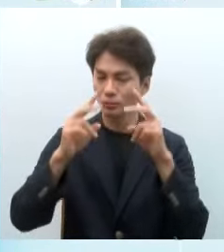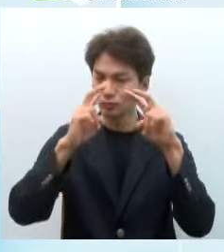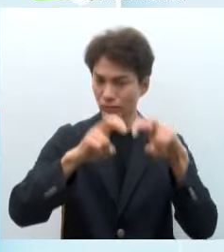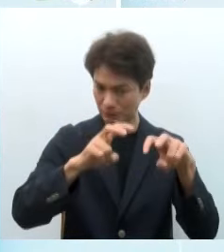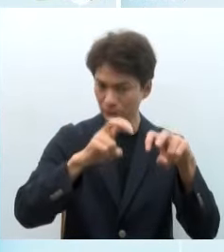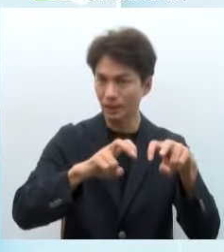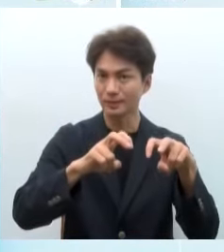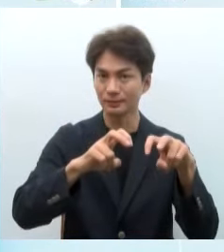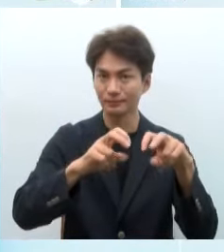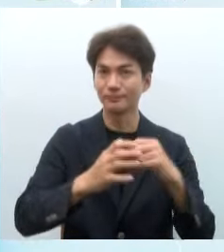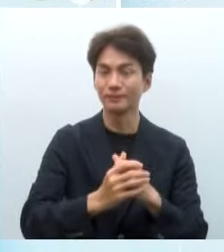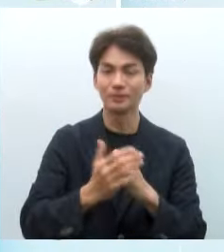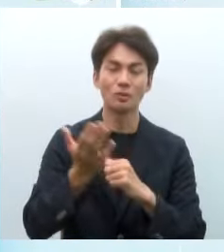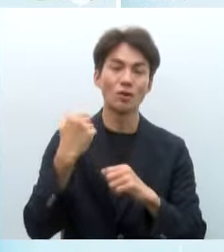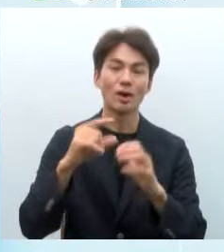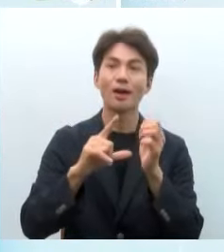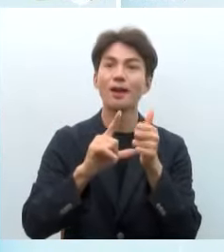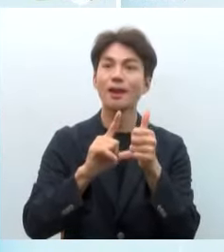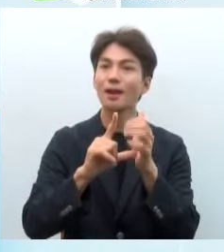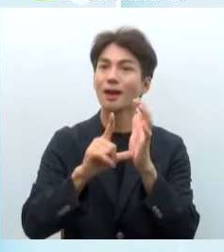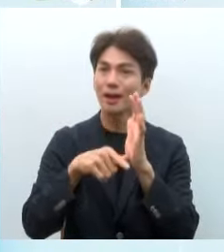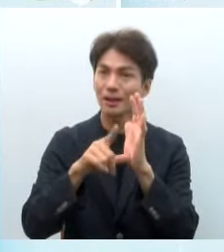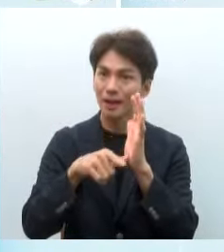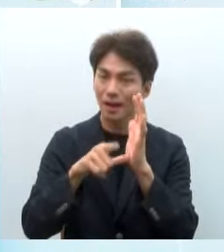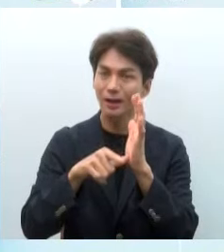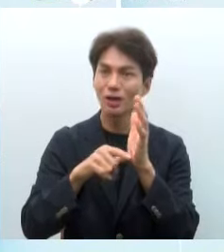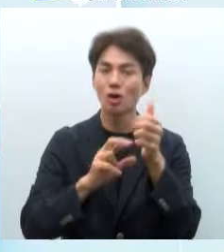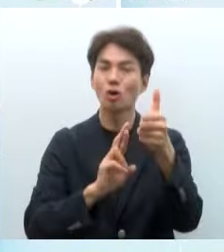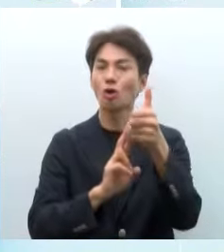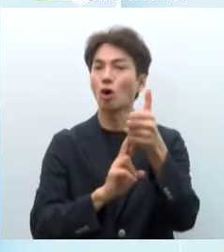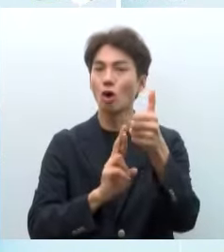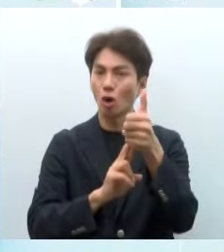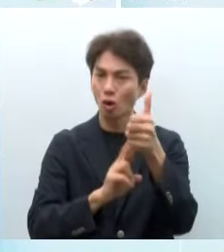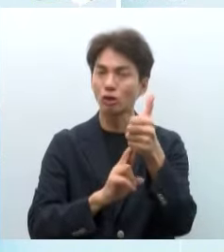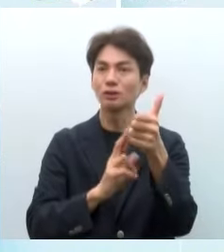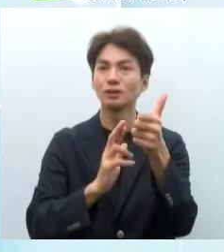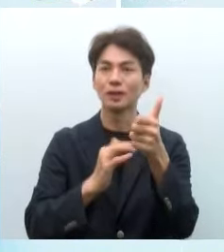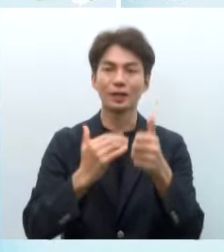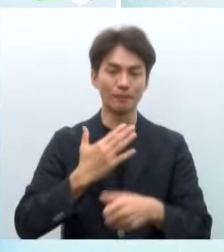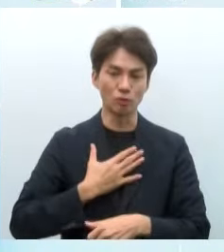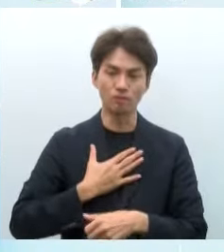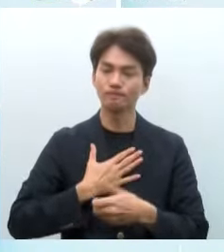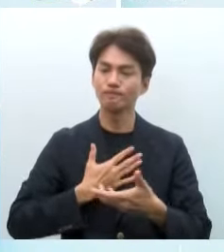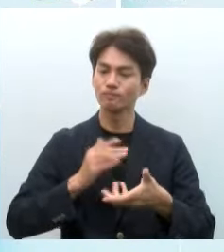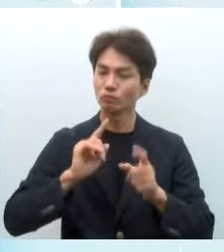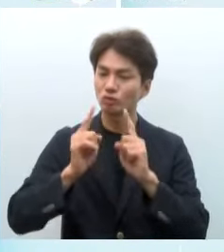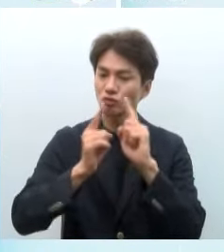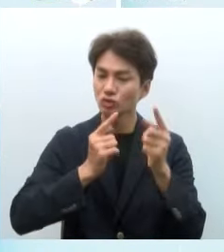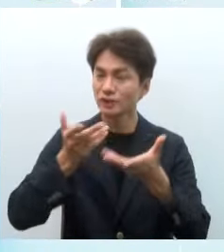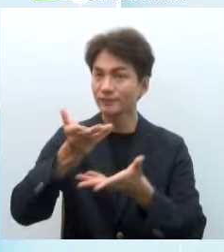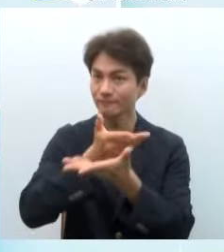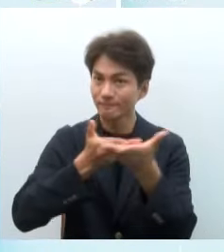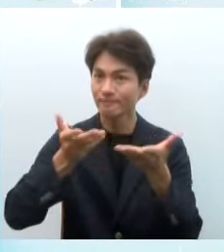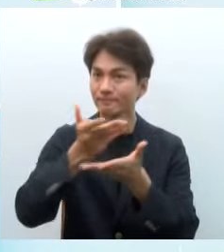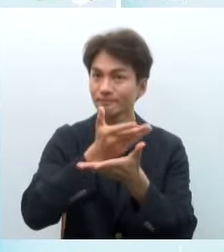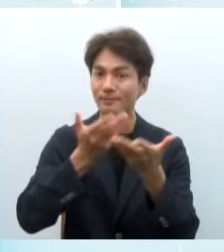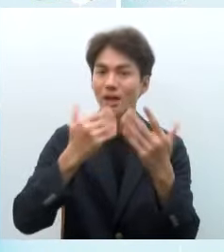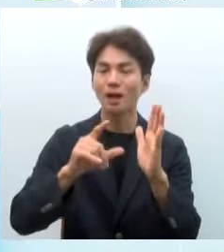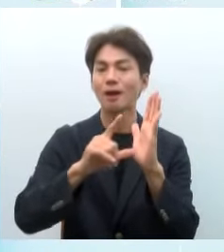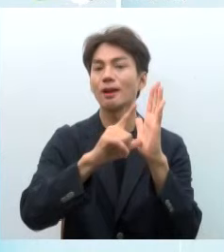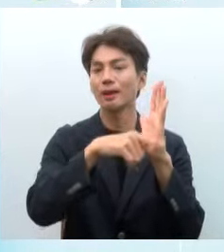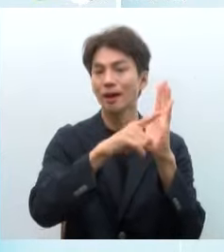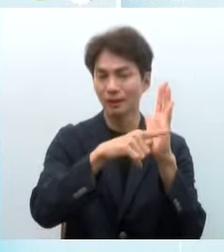านนี้ท่านเลขาธิการท่านรองเลขาธิการท่านพัฒนาแล้วก็ผมเนี่ยได้หารือกับเลขาธิการกก